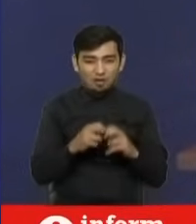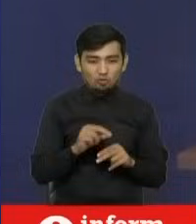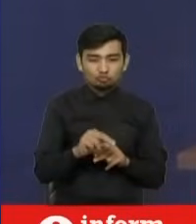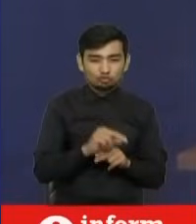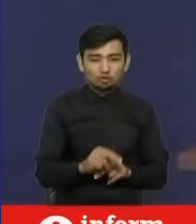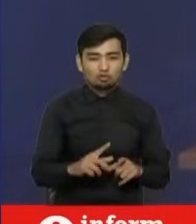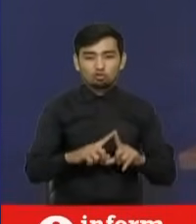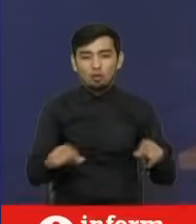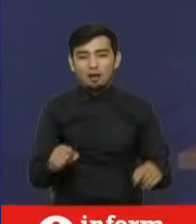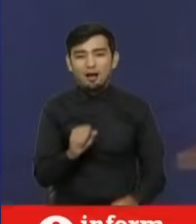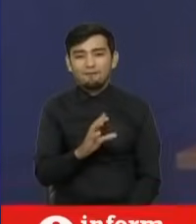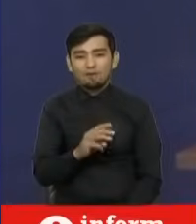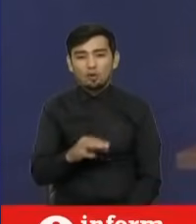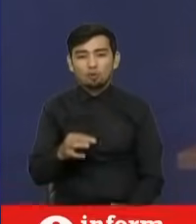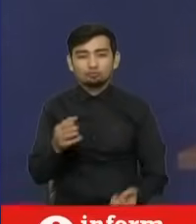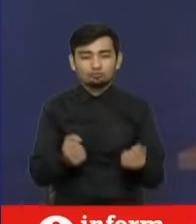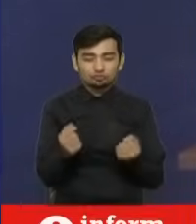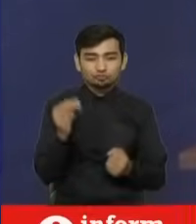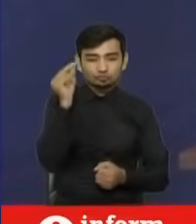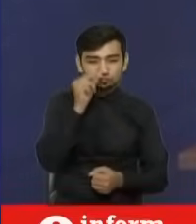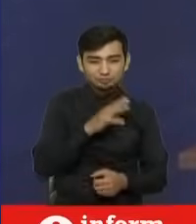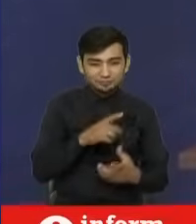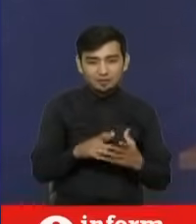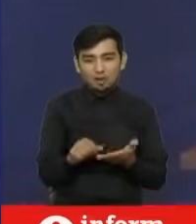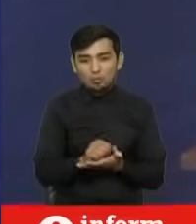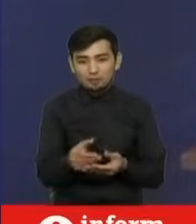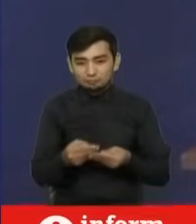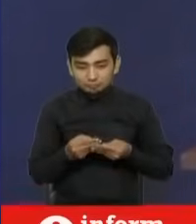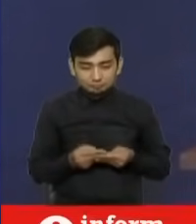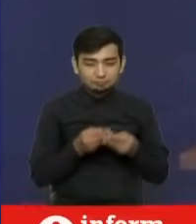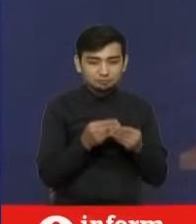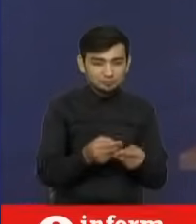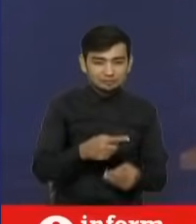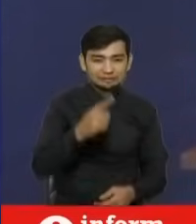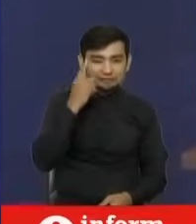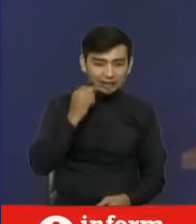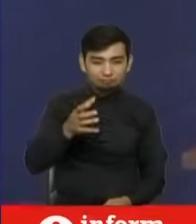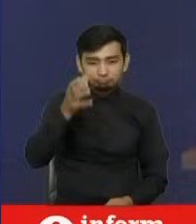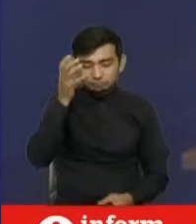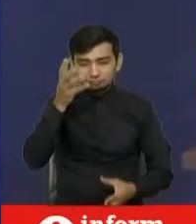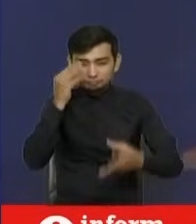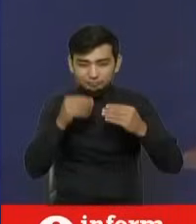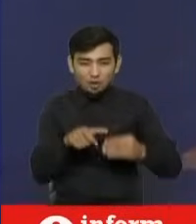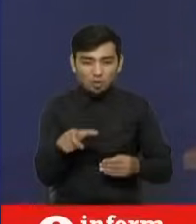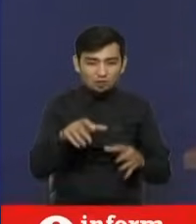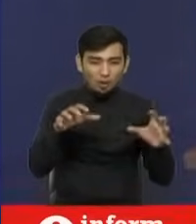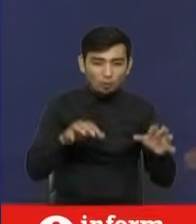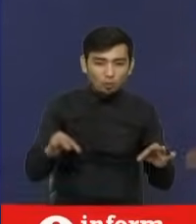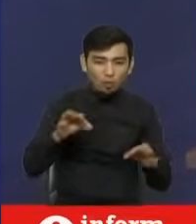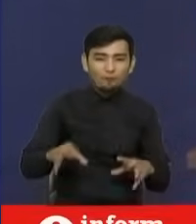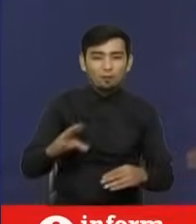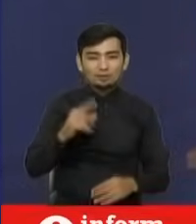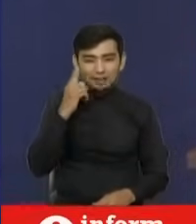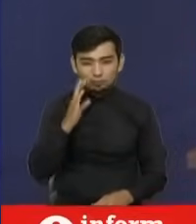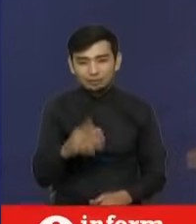в автошколах Где будут им даны навыки знания правил дорожного вот движения и